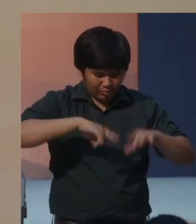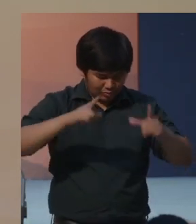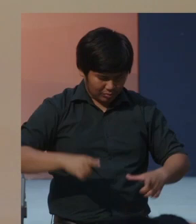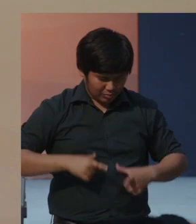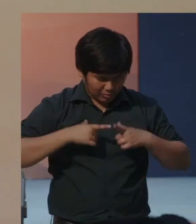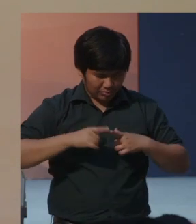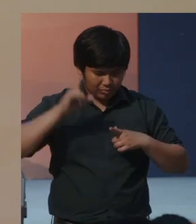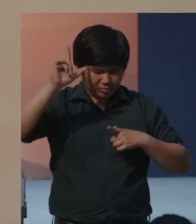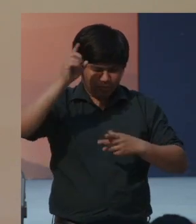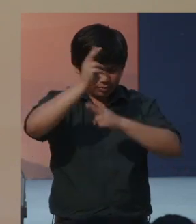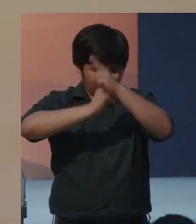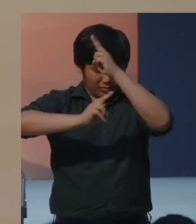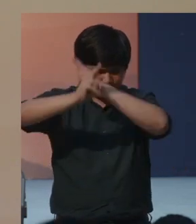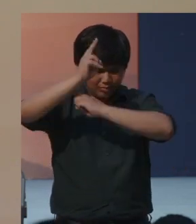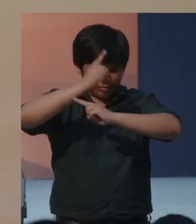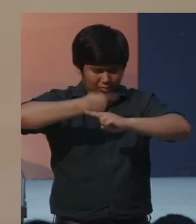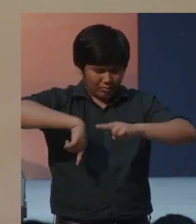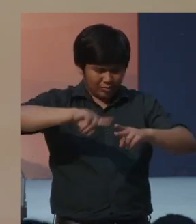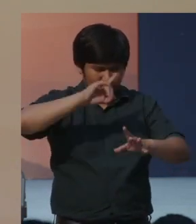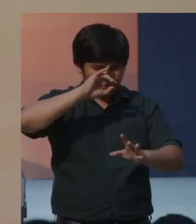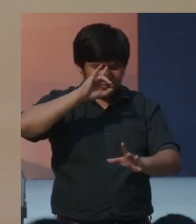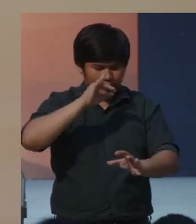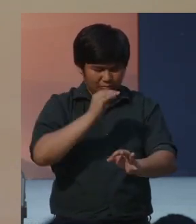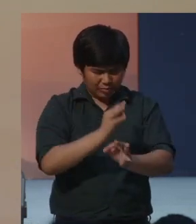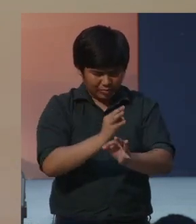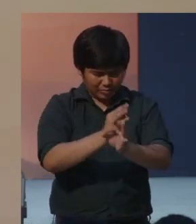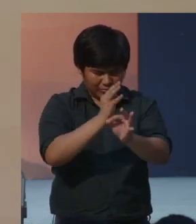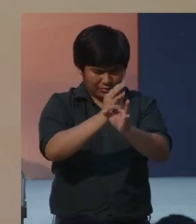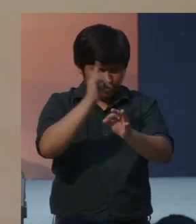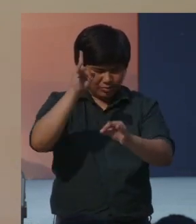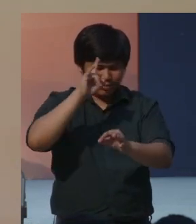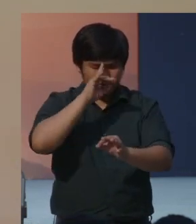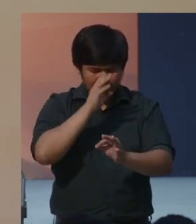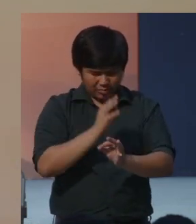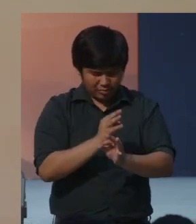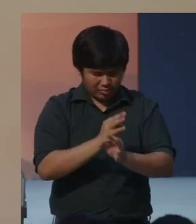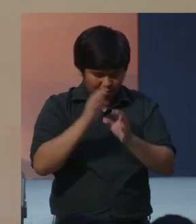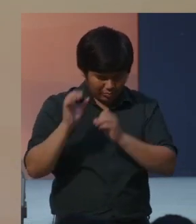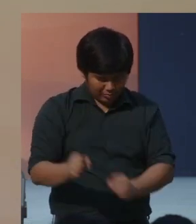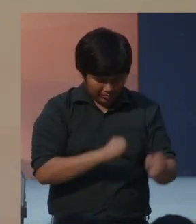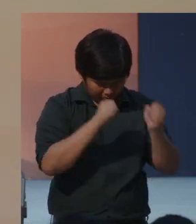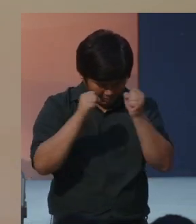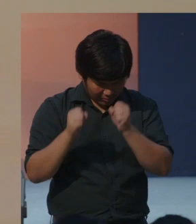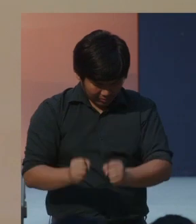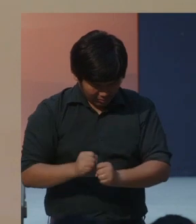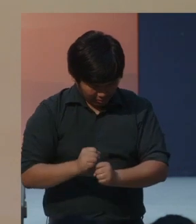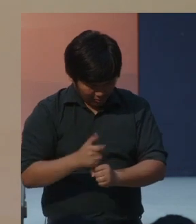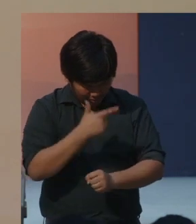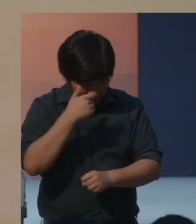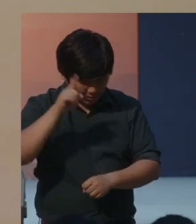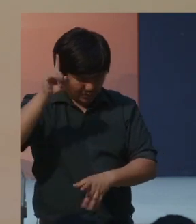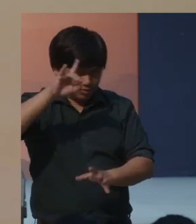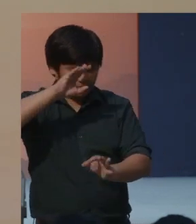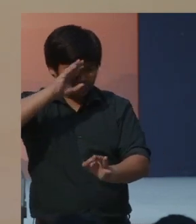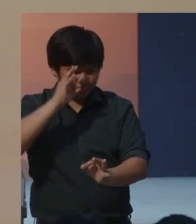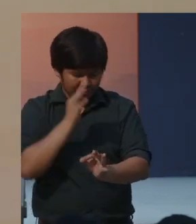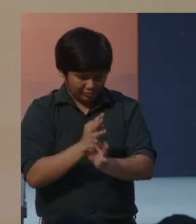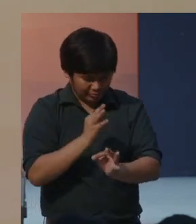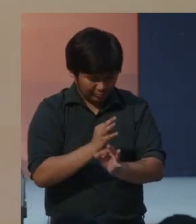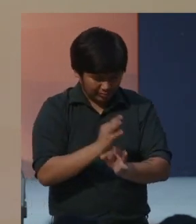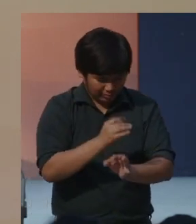inyong kamay. Kami ay nananalig sa inyong katapatan at kapangyarihan. Dahil kayo naging tapat sa aming